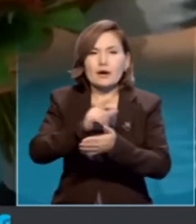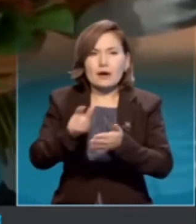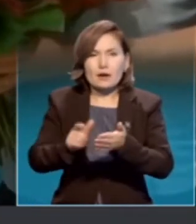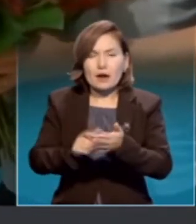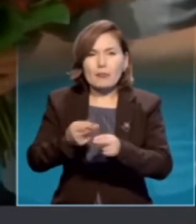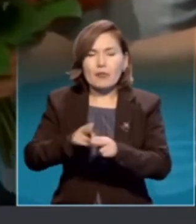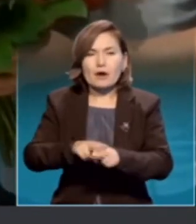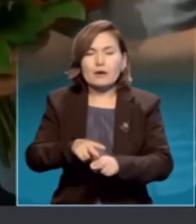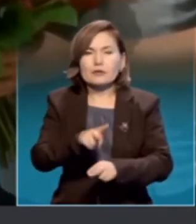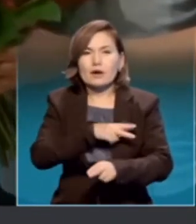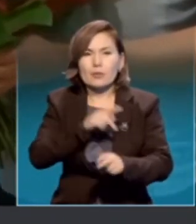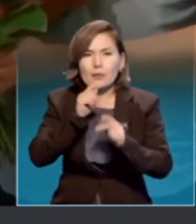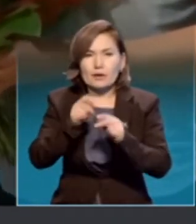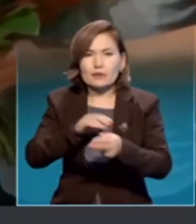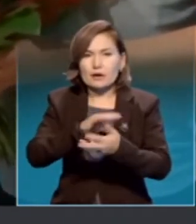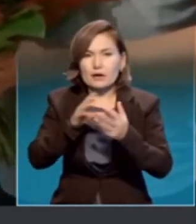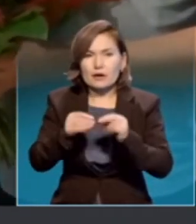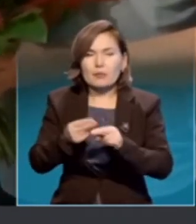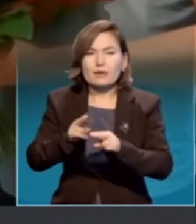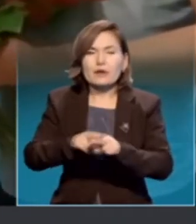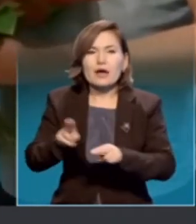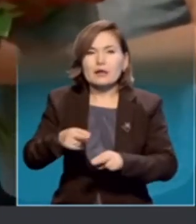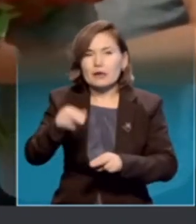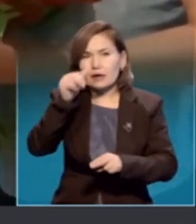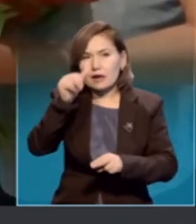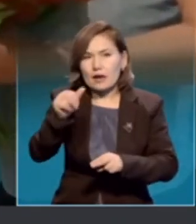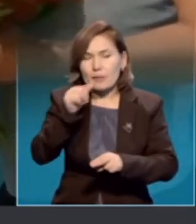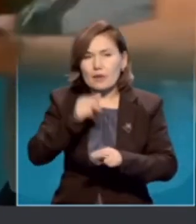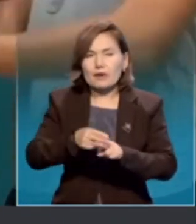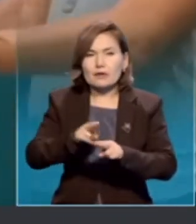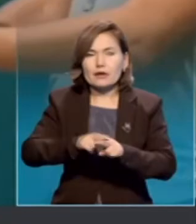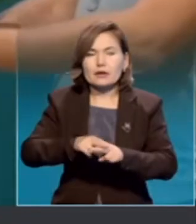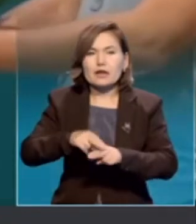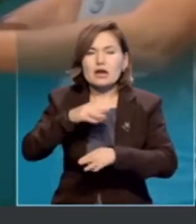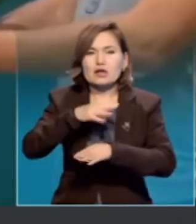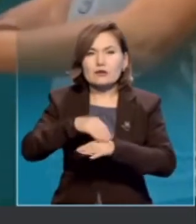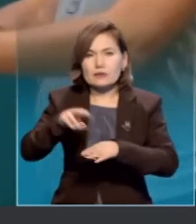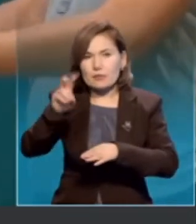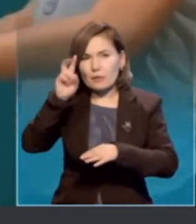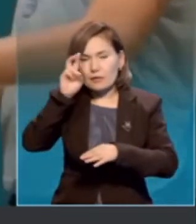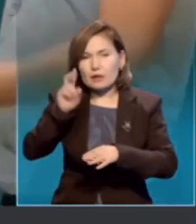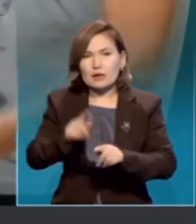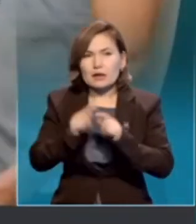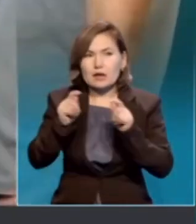марапаттар беріледі. Ал жүлдені табыстау рәсімі желтоқсанда Швеция мен Норвегияда өтеді.